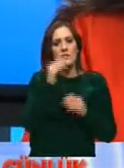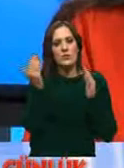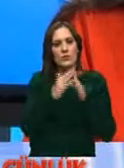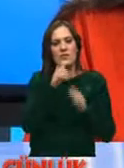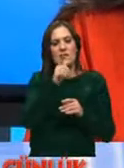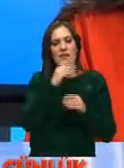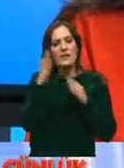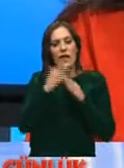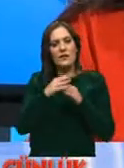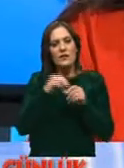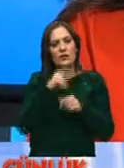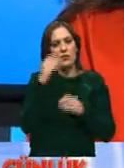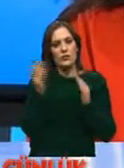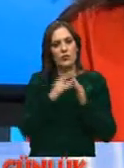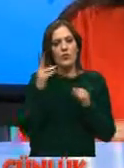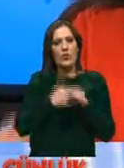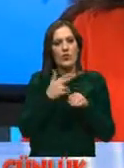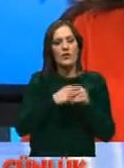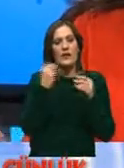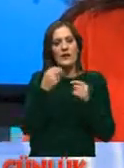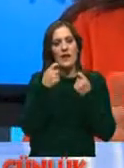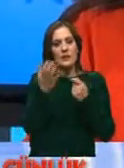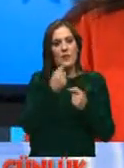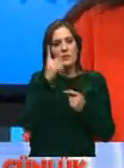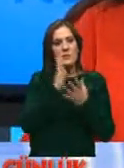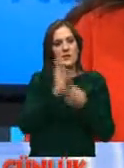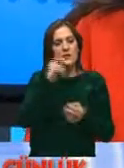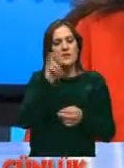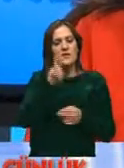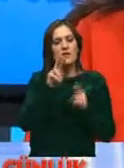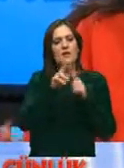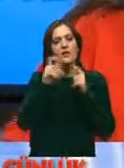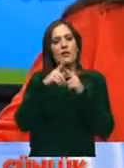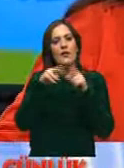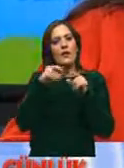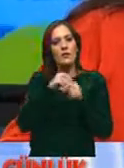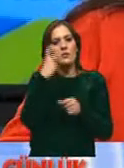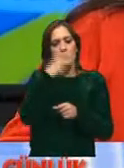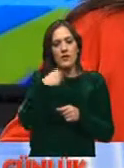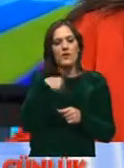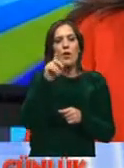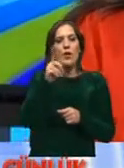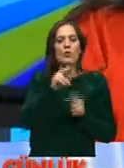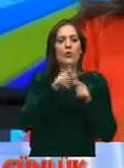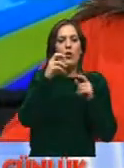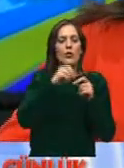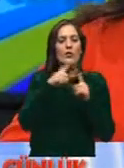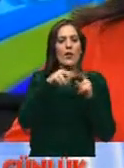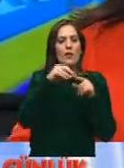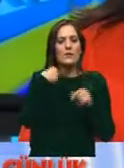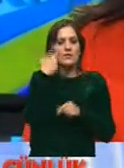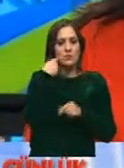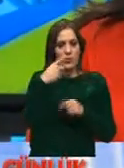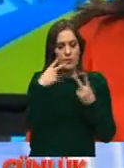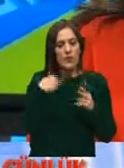uygun, ses aralığına uygun. Örneğin iyi eğitim almış bir insan 8 notalık bir şarkı, 10 notalık bir şarkı söyleyebiliyorsa aralık